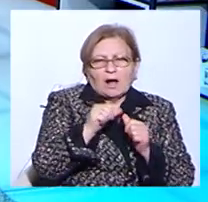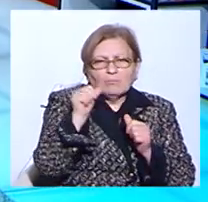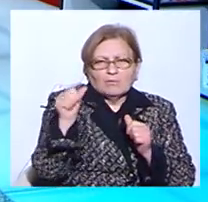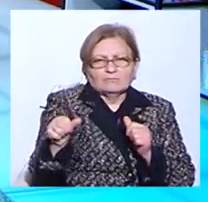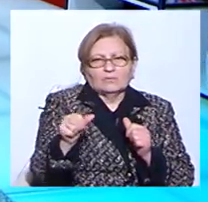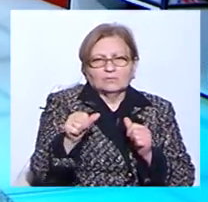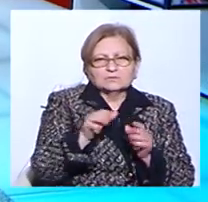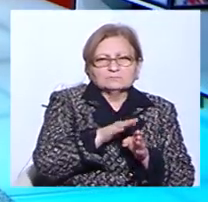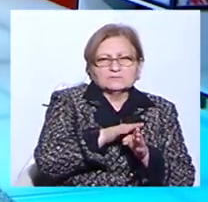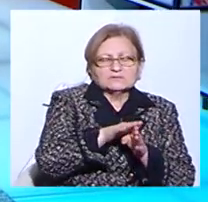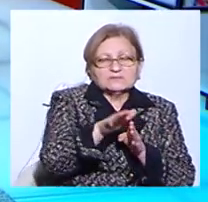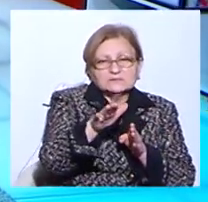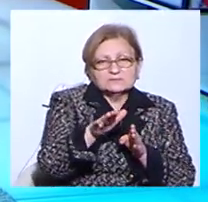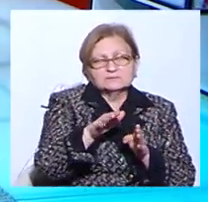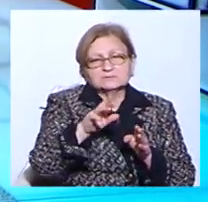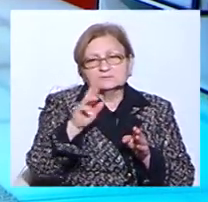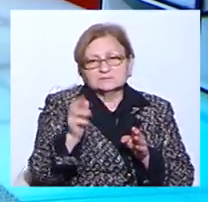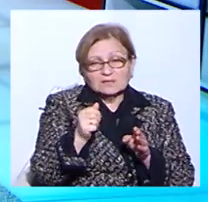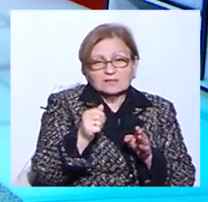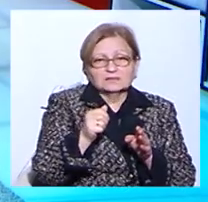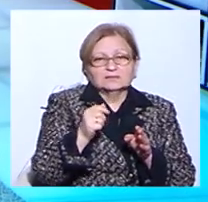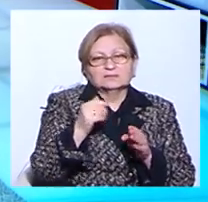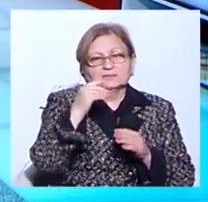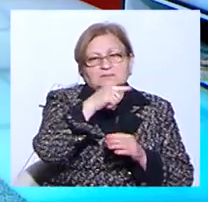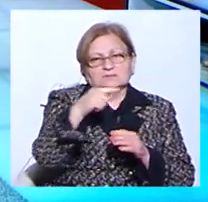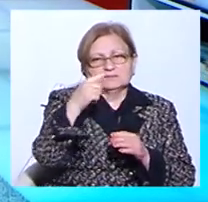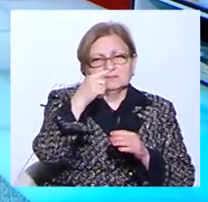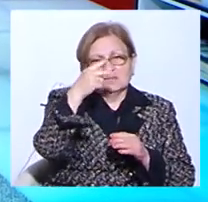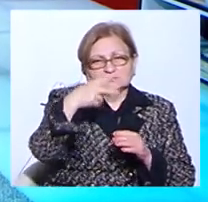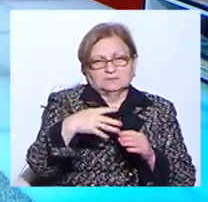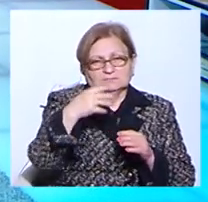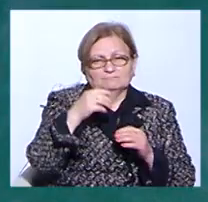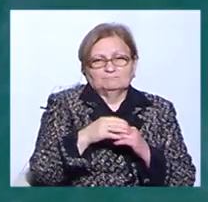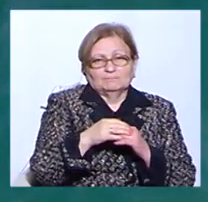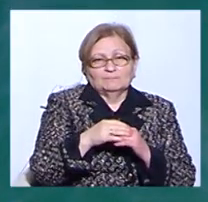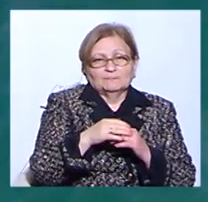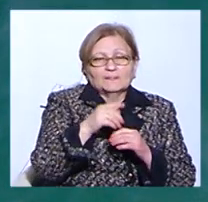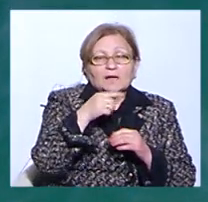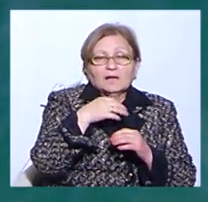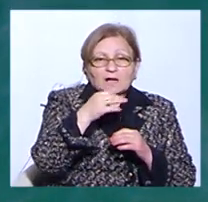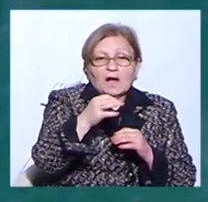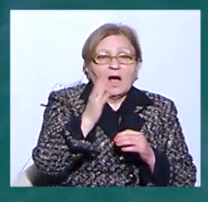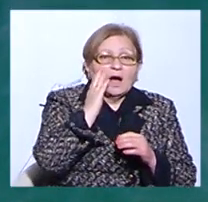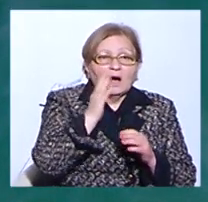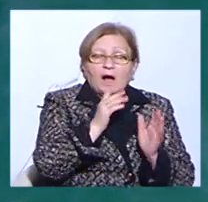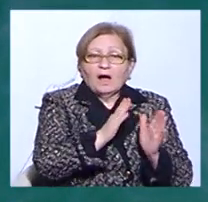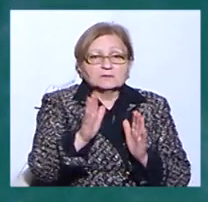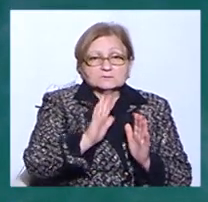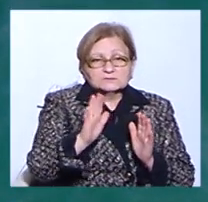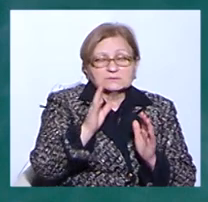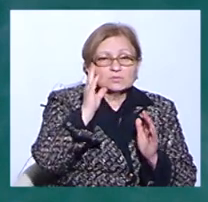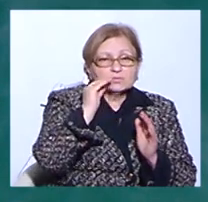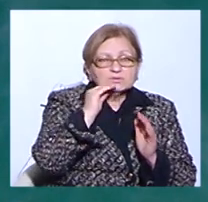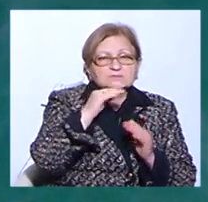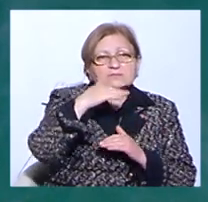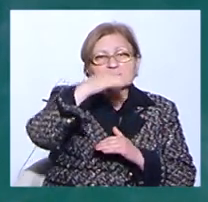მთელი და წილადი ნაწილი. არაწესიერი წილადიდან, როდესაც არაწესიერია მაშინ, კიდევ ერთხელ ვიმეორებ, როდესაც